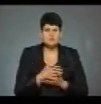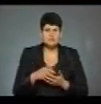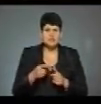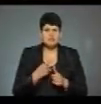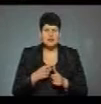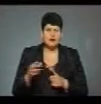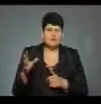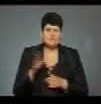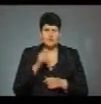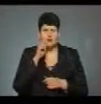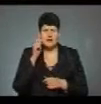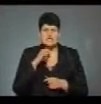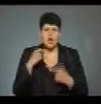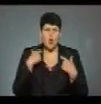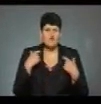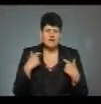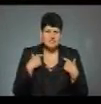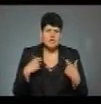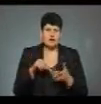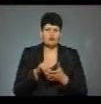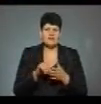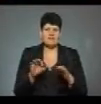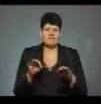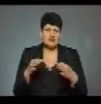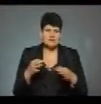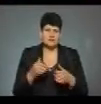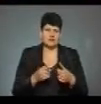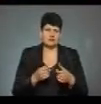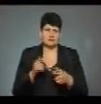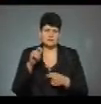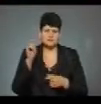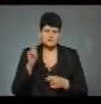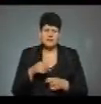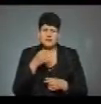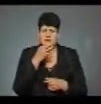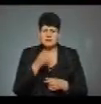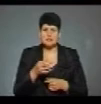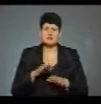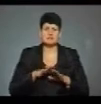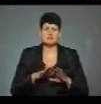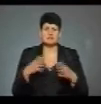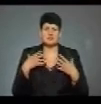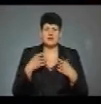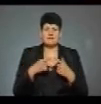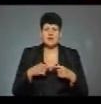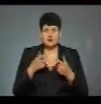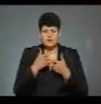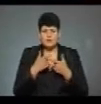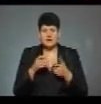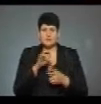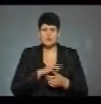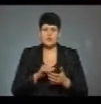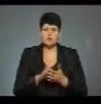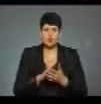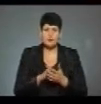колишніх українських офіцерів, учасників визвольних змагань, розповідає заступниця начальника відділу інформації та використання документів